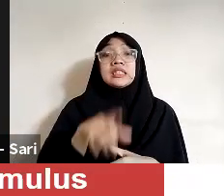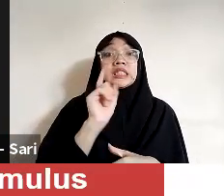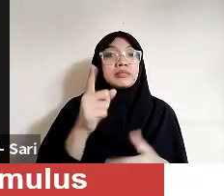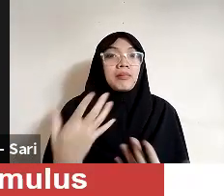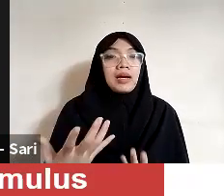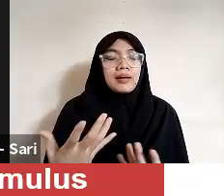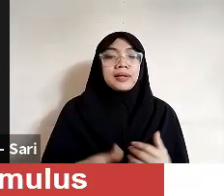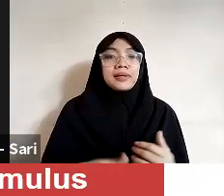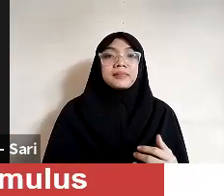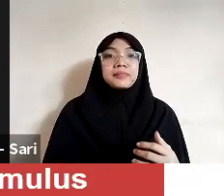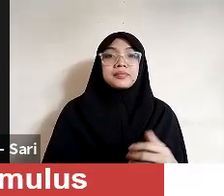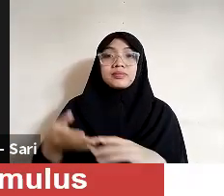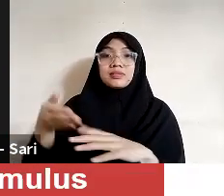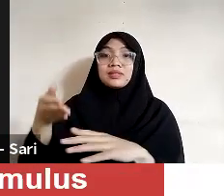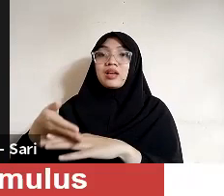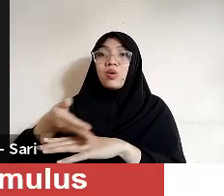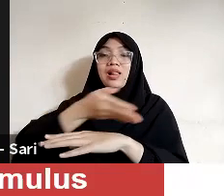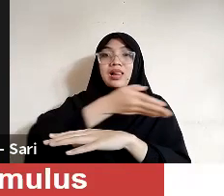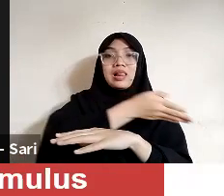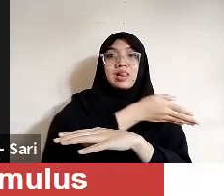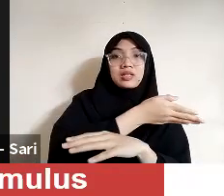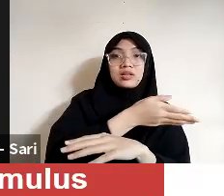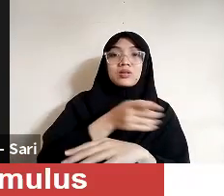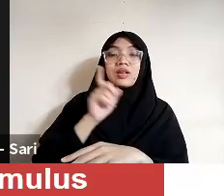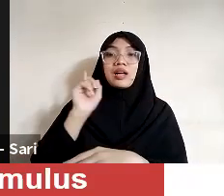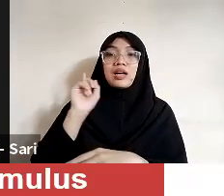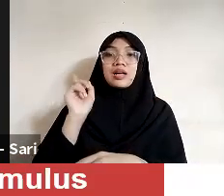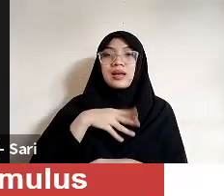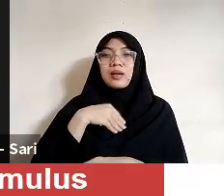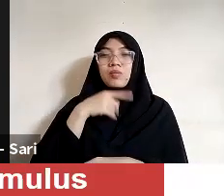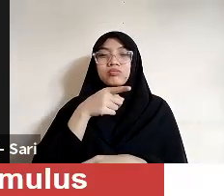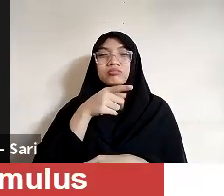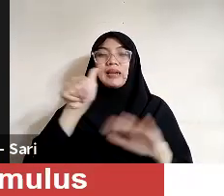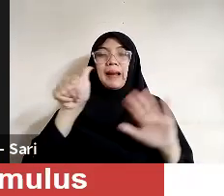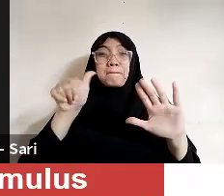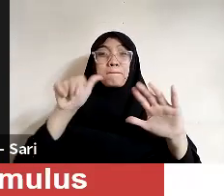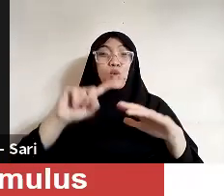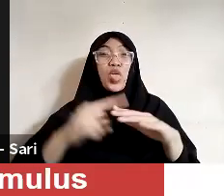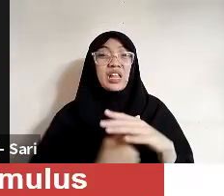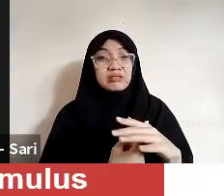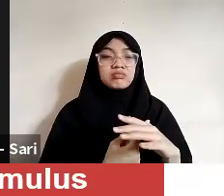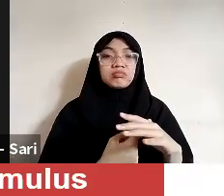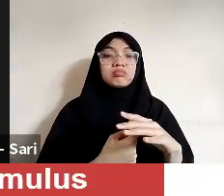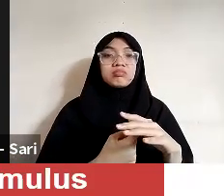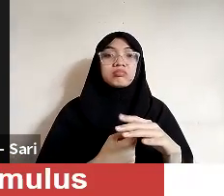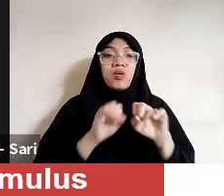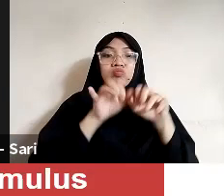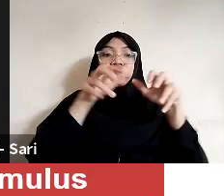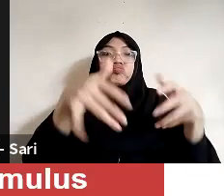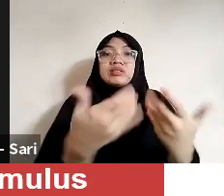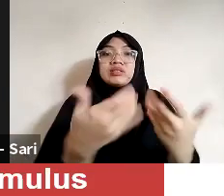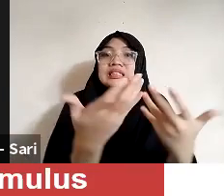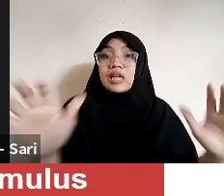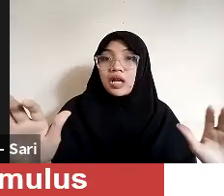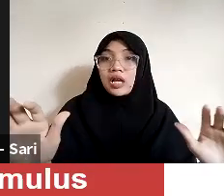kan dulu awalnya dianggap bahwa dalam 6 bulan pandemi sudah bisa diselesaikan